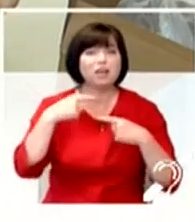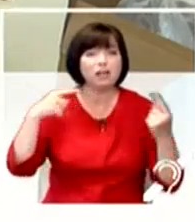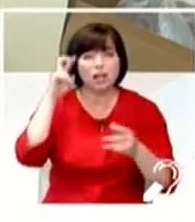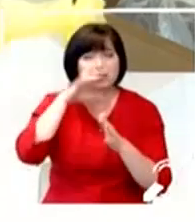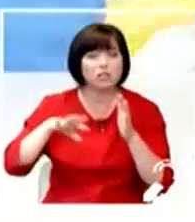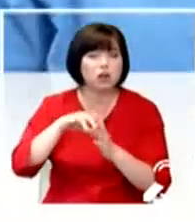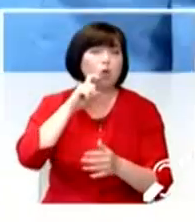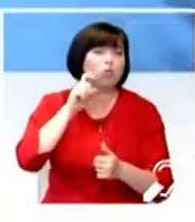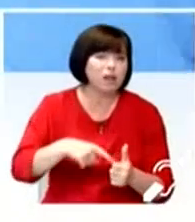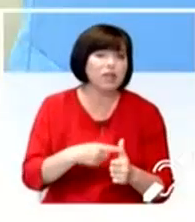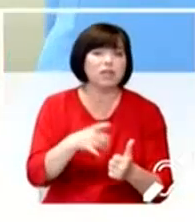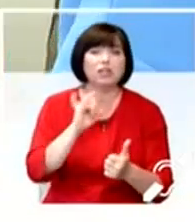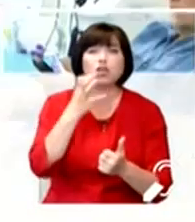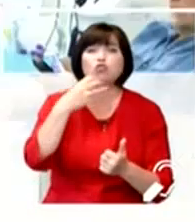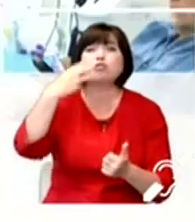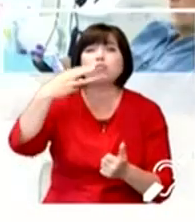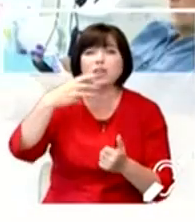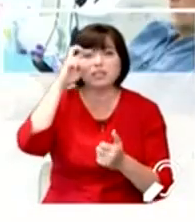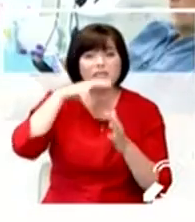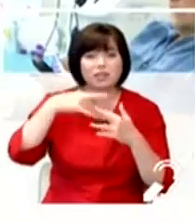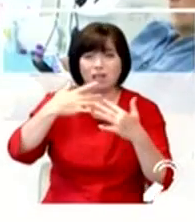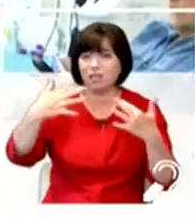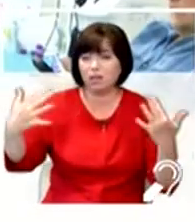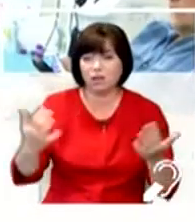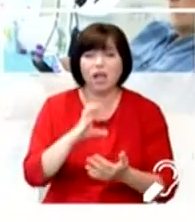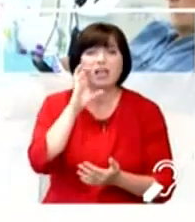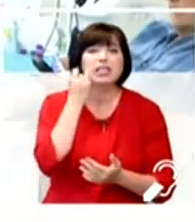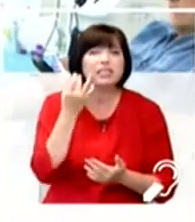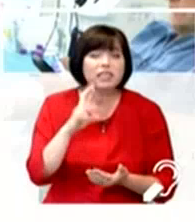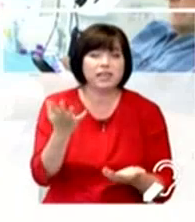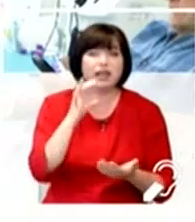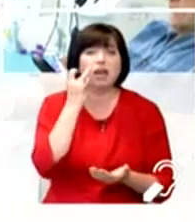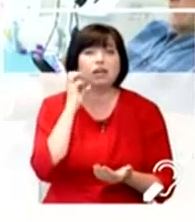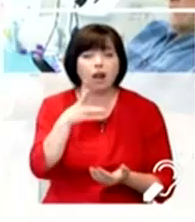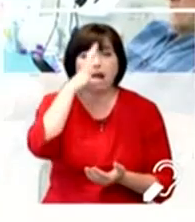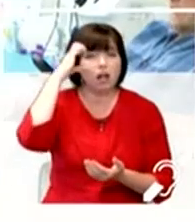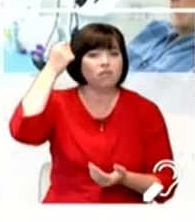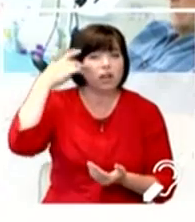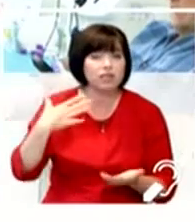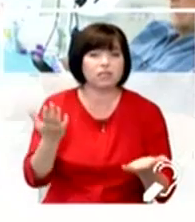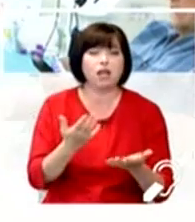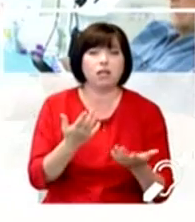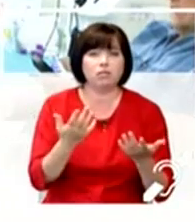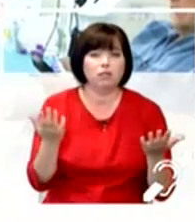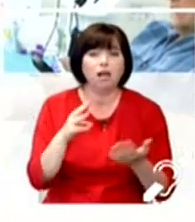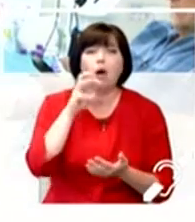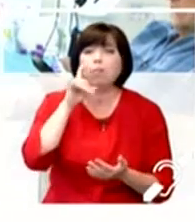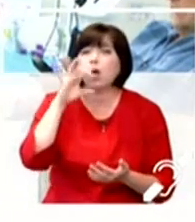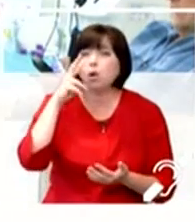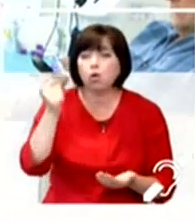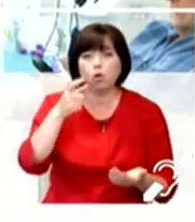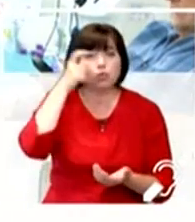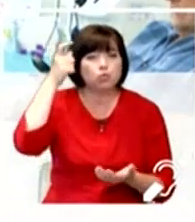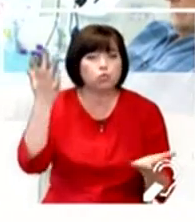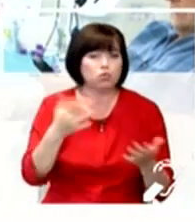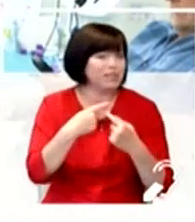sângeana și alte 30 de diferite densirea era Calea șansul Danei retrie maroca